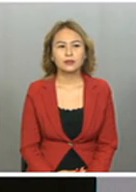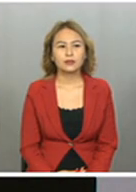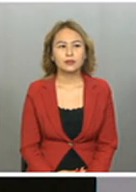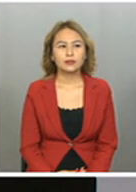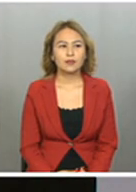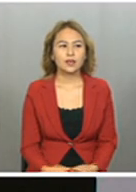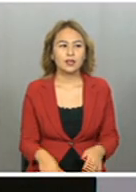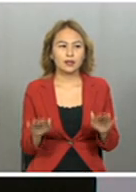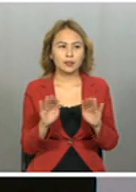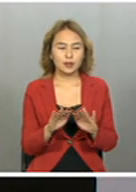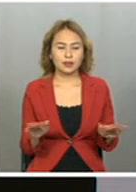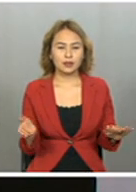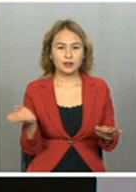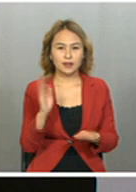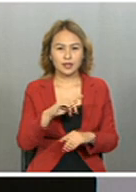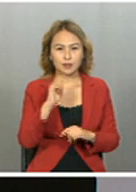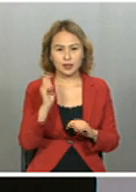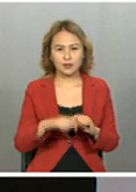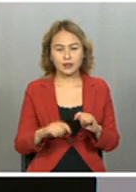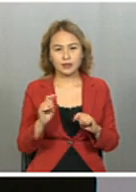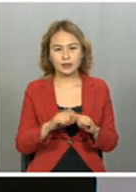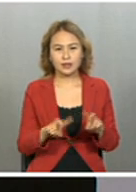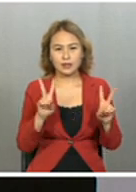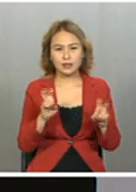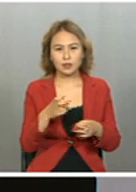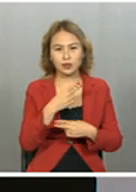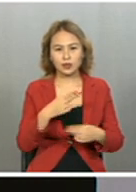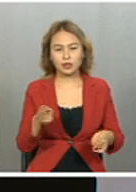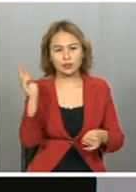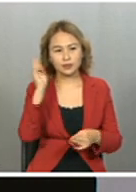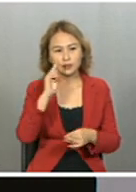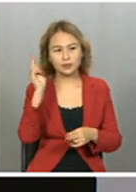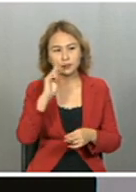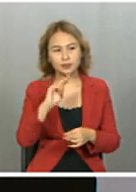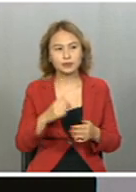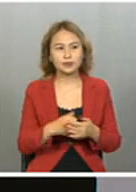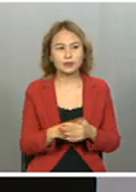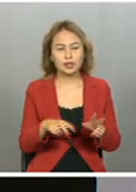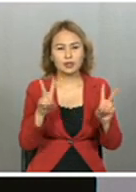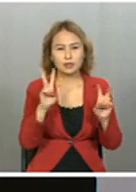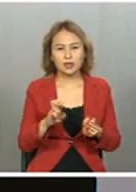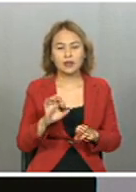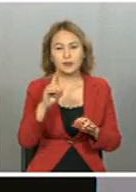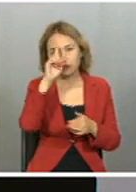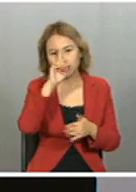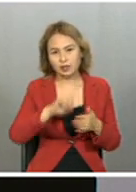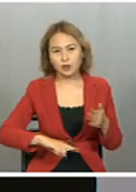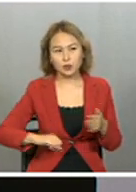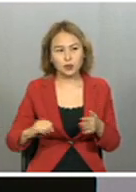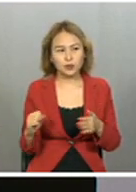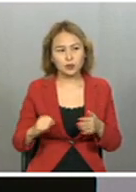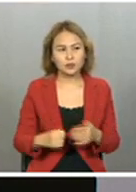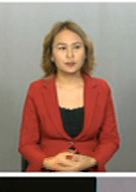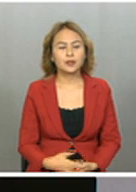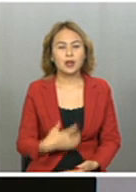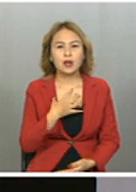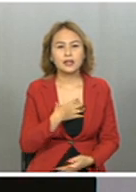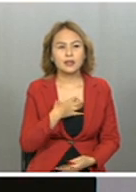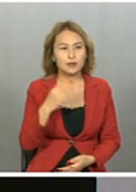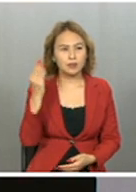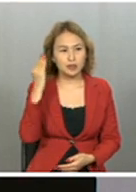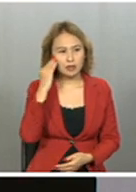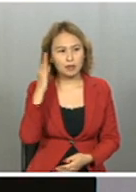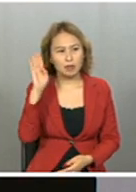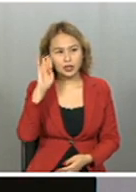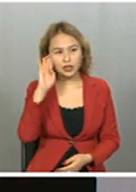Ребята, давайте проверим тему данного стихотворения. Тема – верный друг. Основная мысль